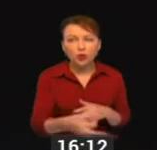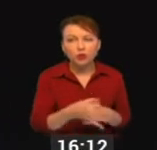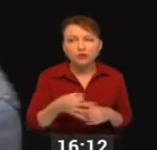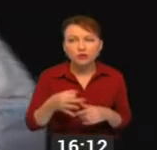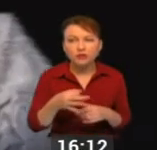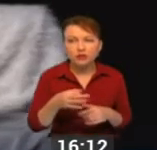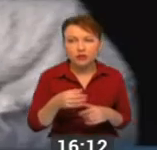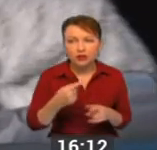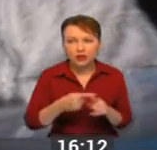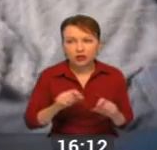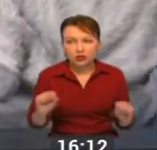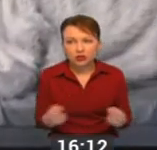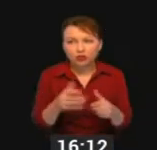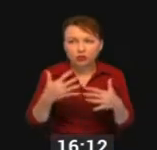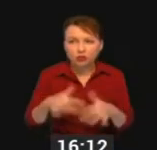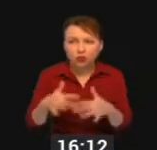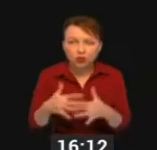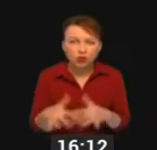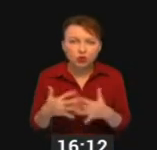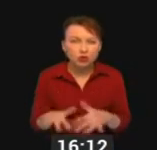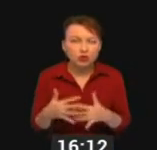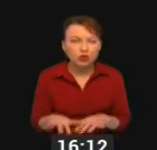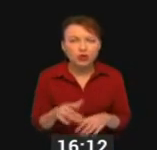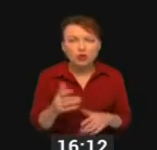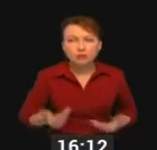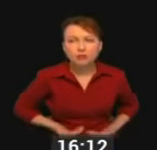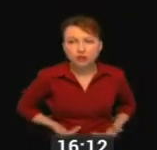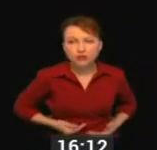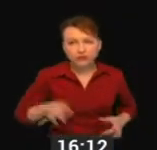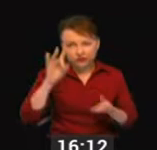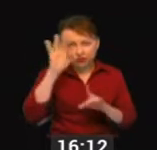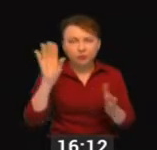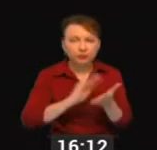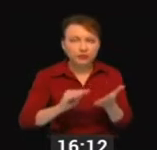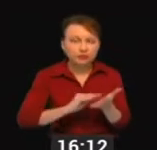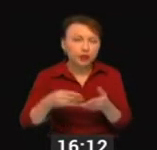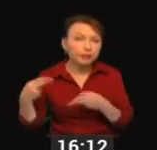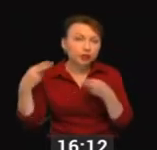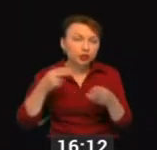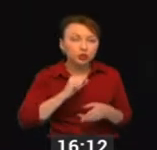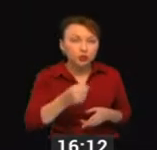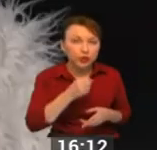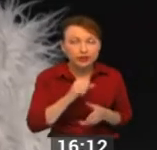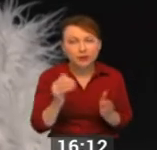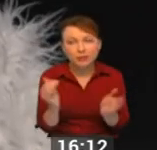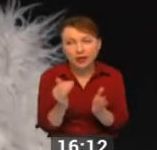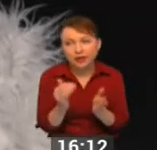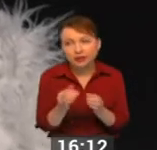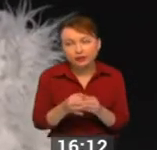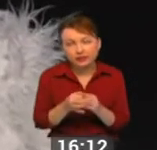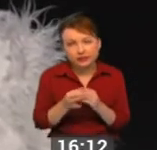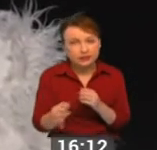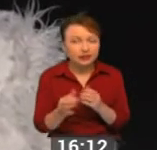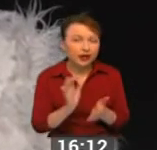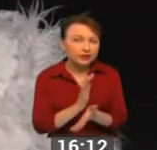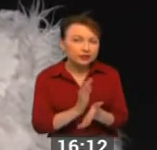морі, де останні 15 років відлюдником мешкає відомий письменник, приїздить журналіст із маленької провінційної газети,